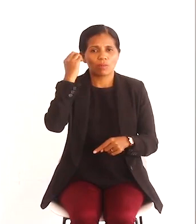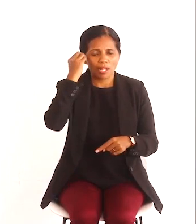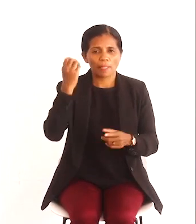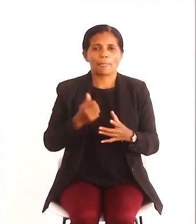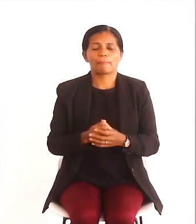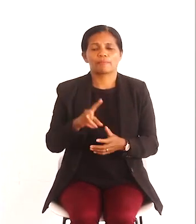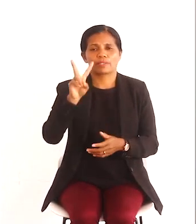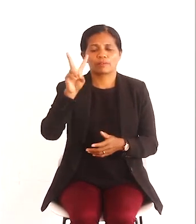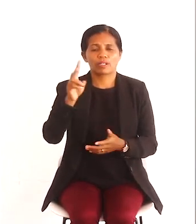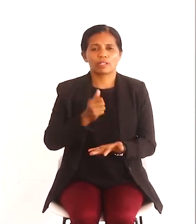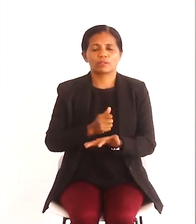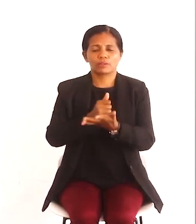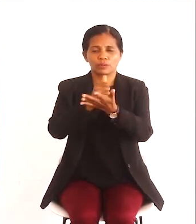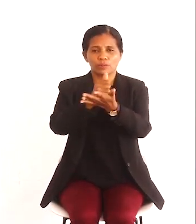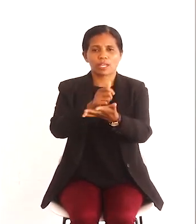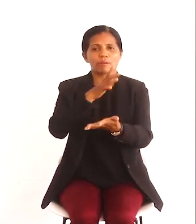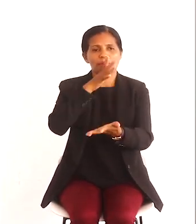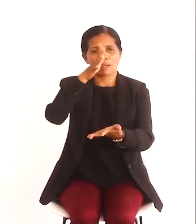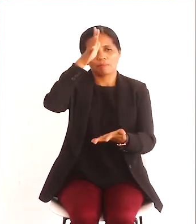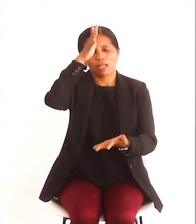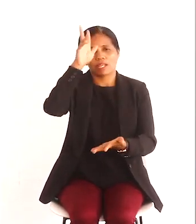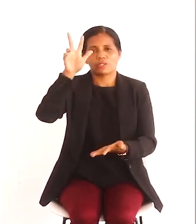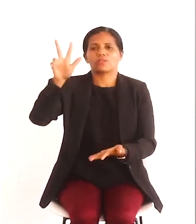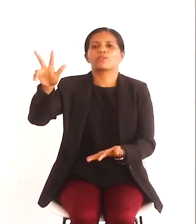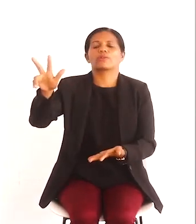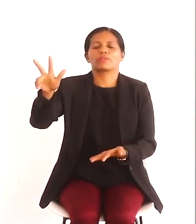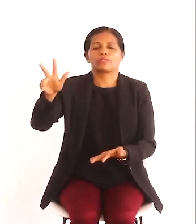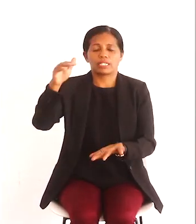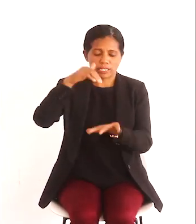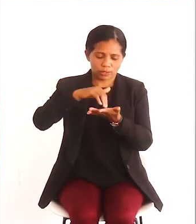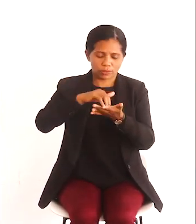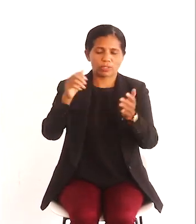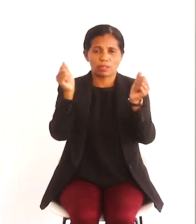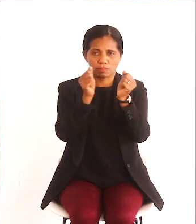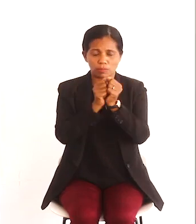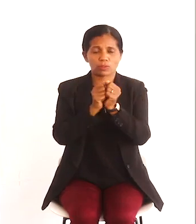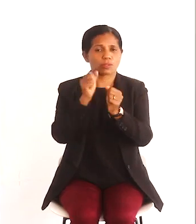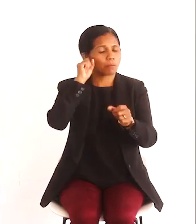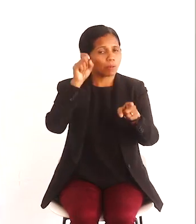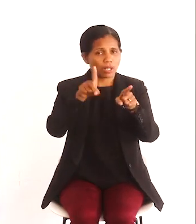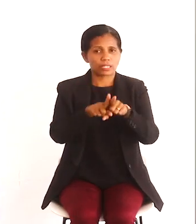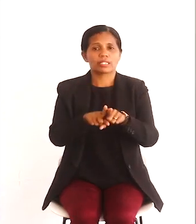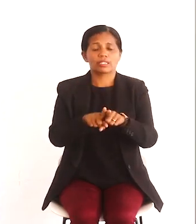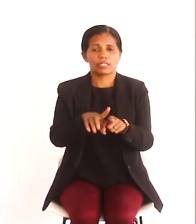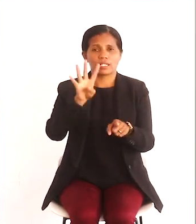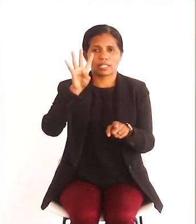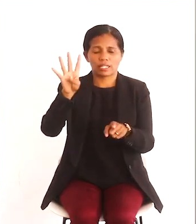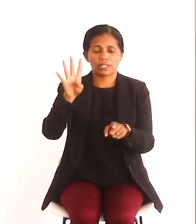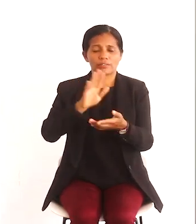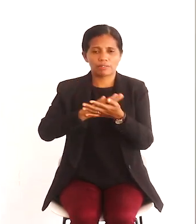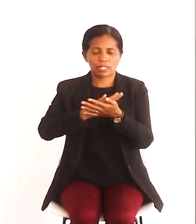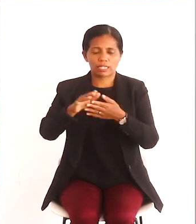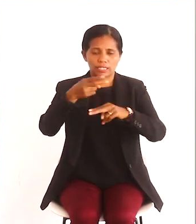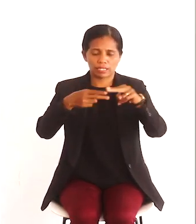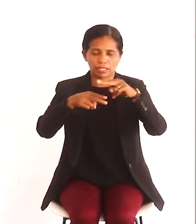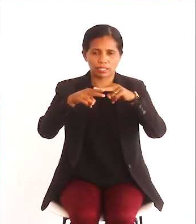rua, azuda amaho apa, tolu, estuda homon alin sira, hat, fase